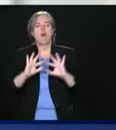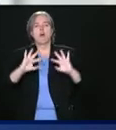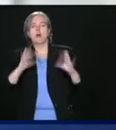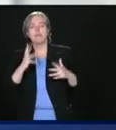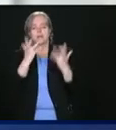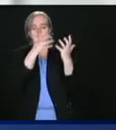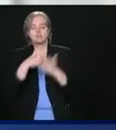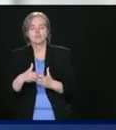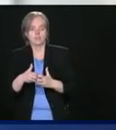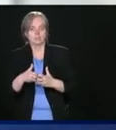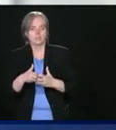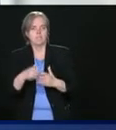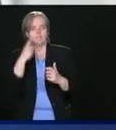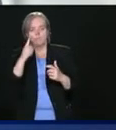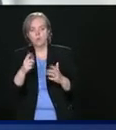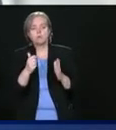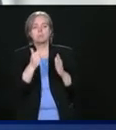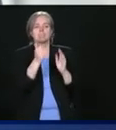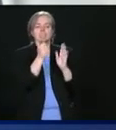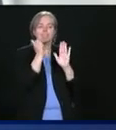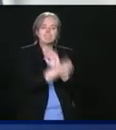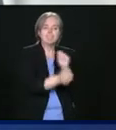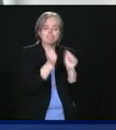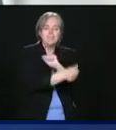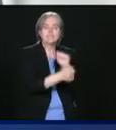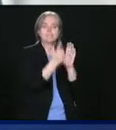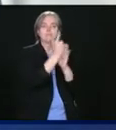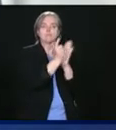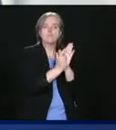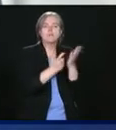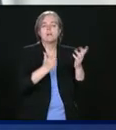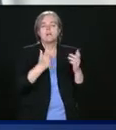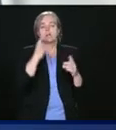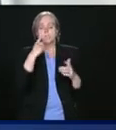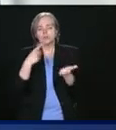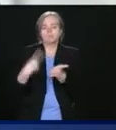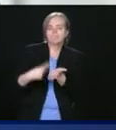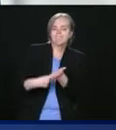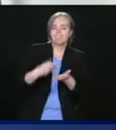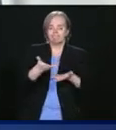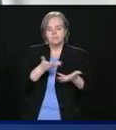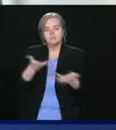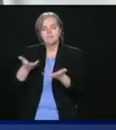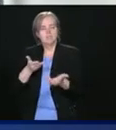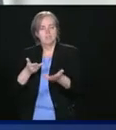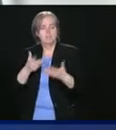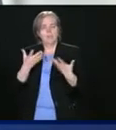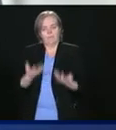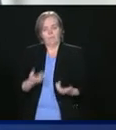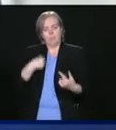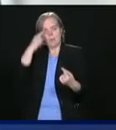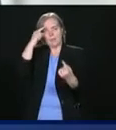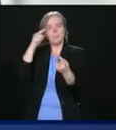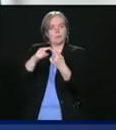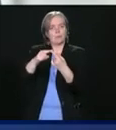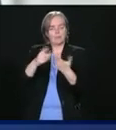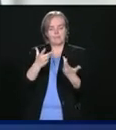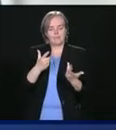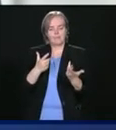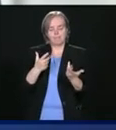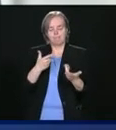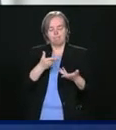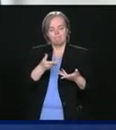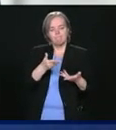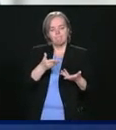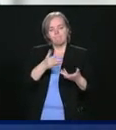l'imputabilité, s'assurer qu'on puisse aller de l'avant avec différents projets de loi, et on espère qu'on aura une entente avec tous les partis, parce